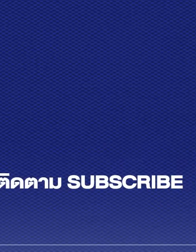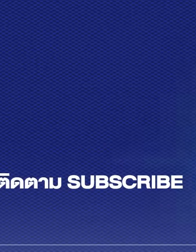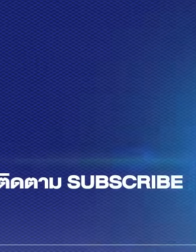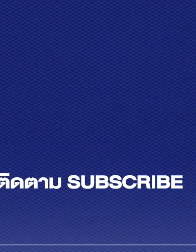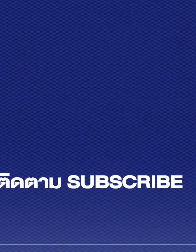ค่ะ